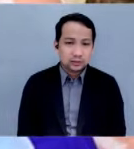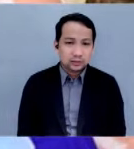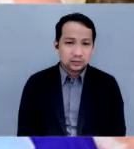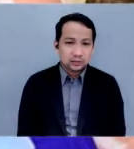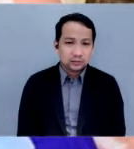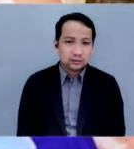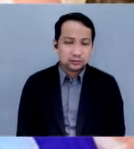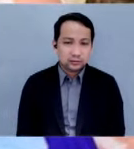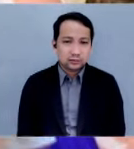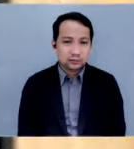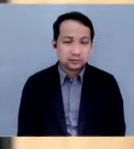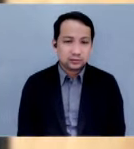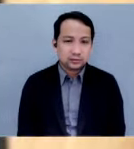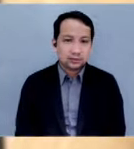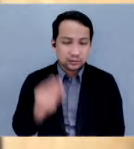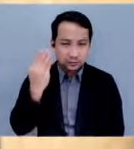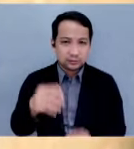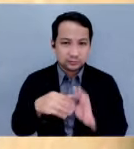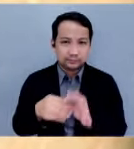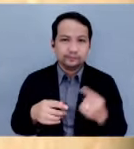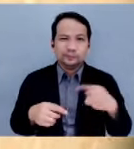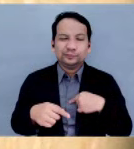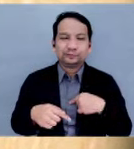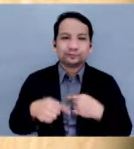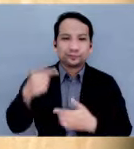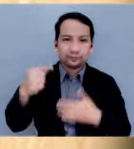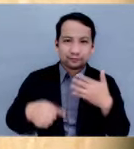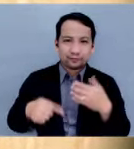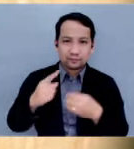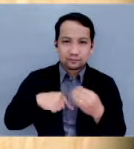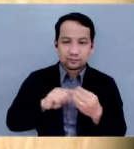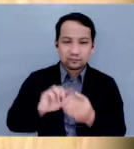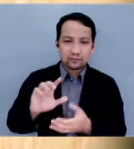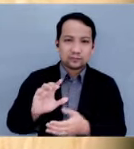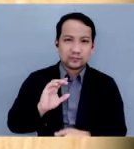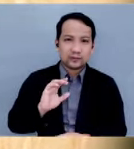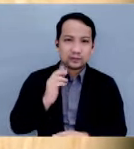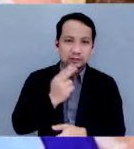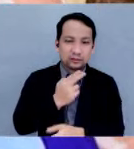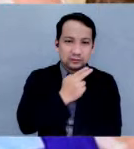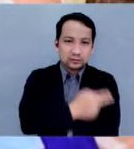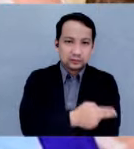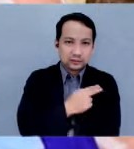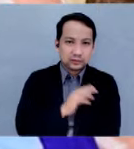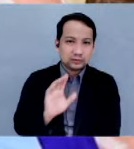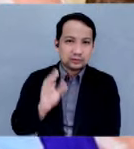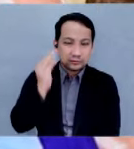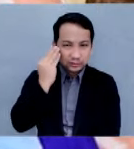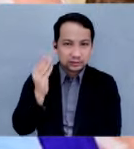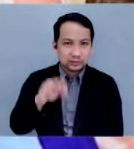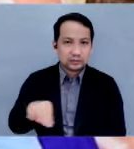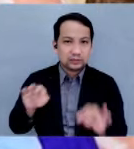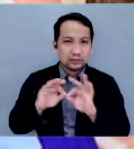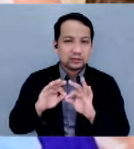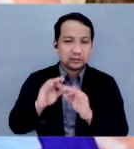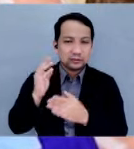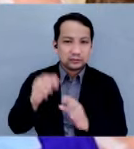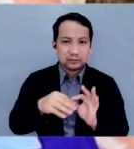kasi may time po na halos araw-araw po kami sa hospital. Pero syempre bilang magulang gagawin namin lahat para sa anak